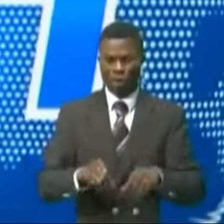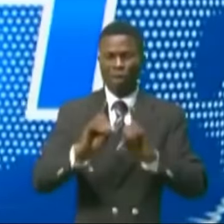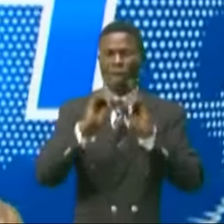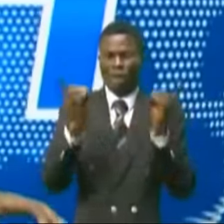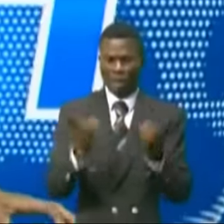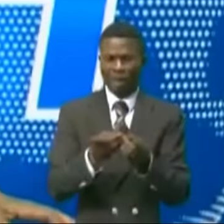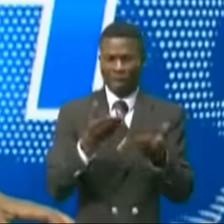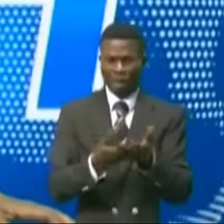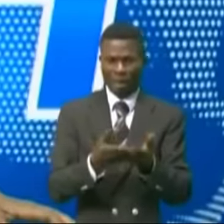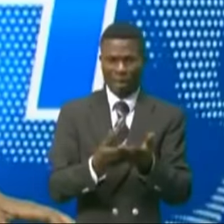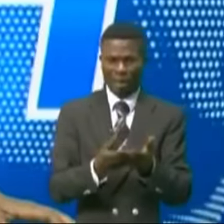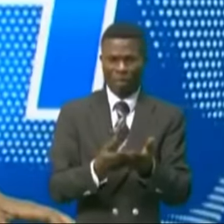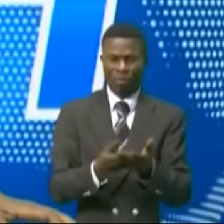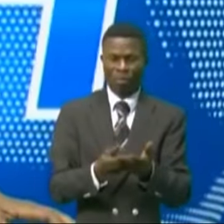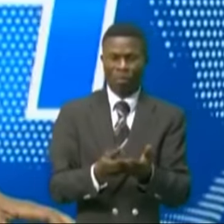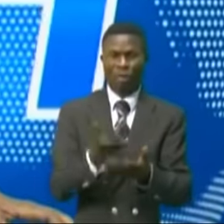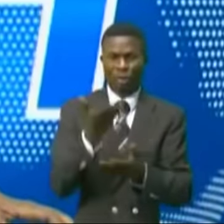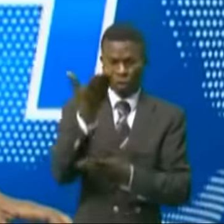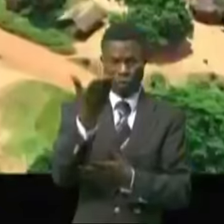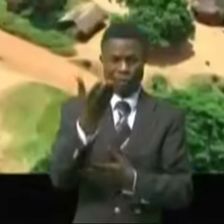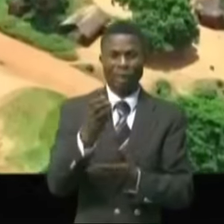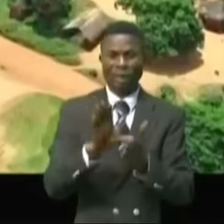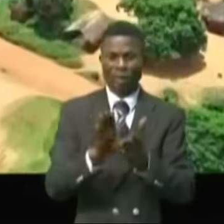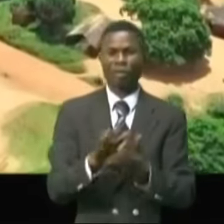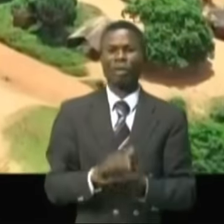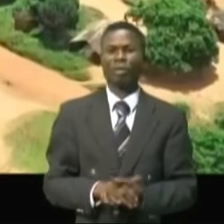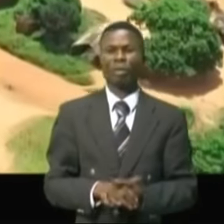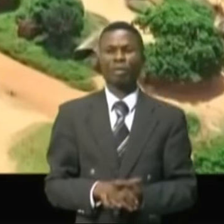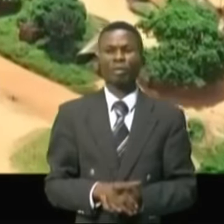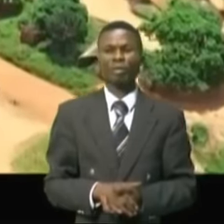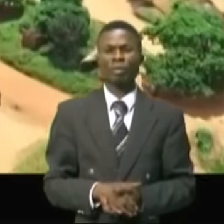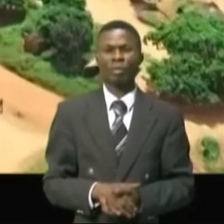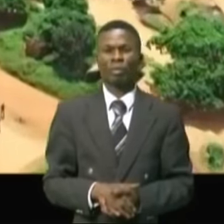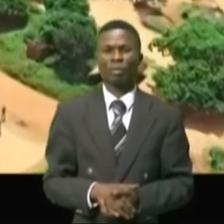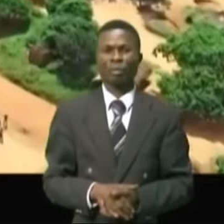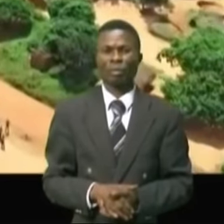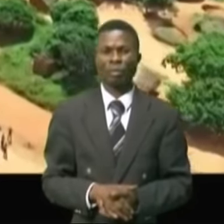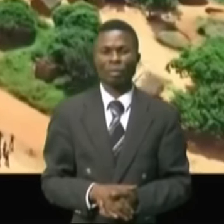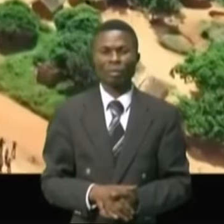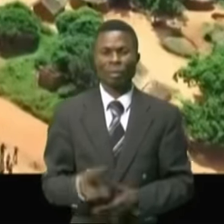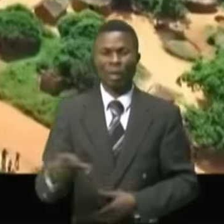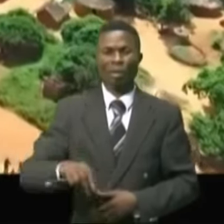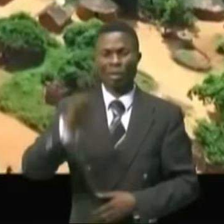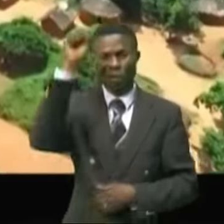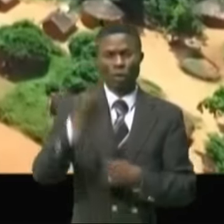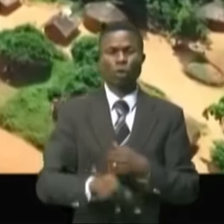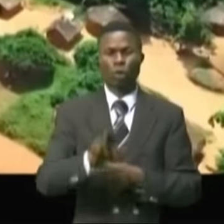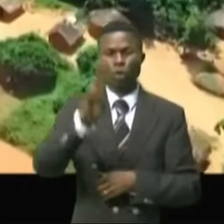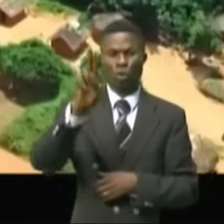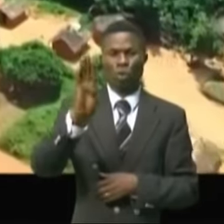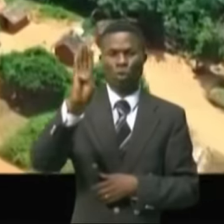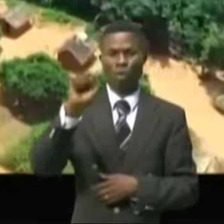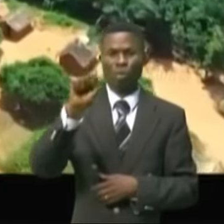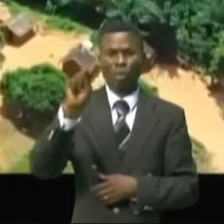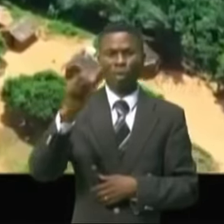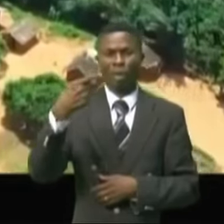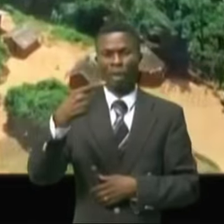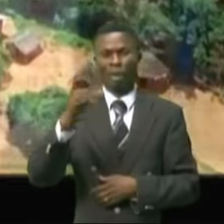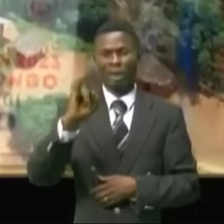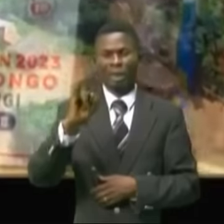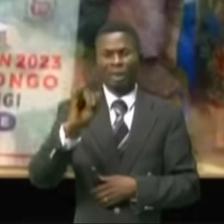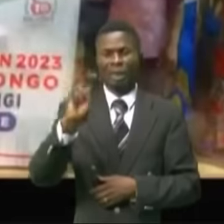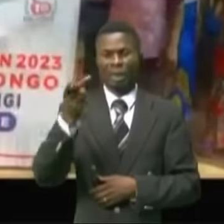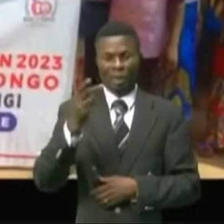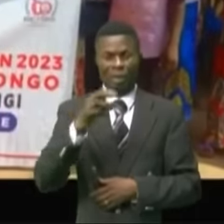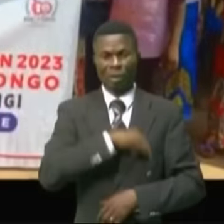diaconie Seprodia. Chimène Dondo. Guémena, chef-lieu de la province du Sud Oubangui, constitue la deuxième étape de la